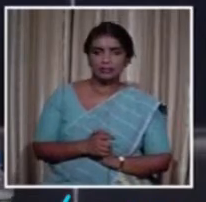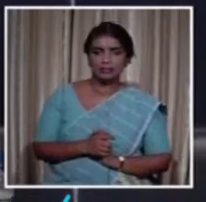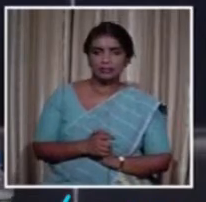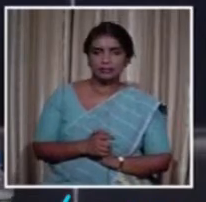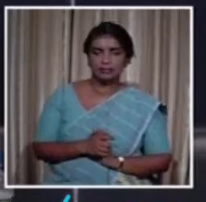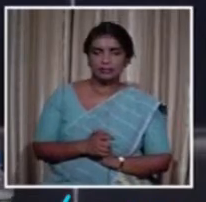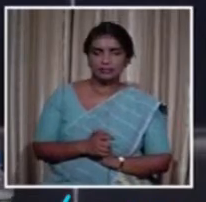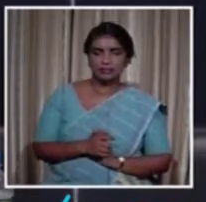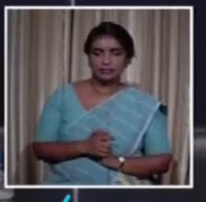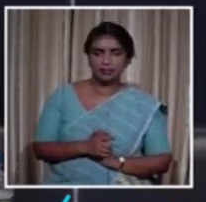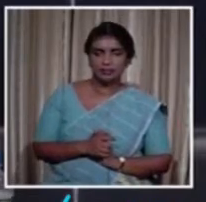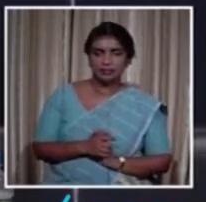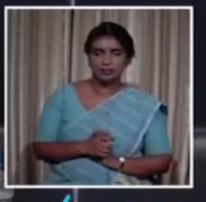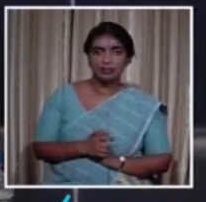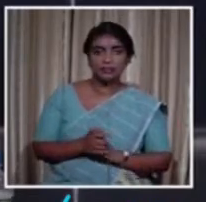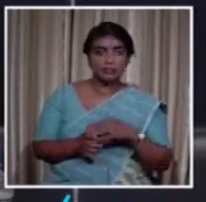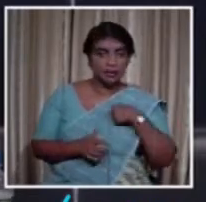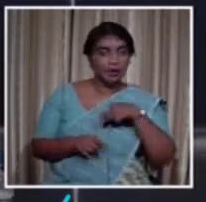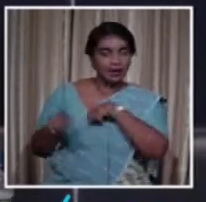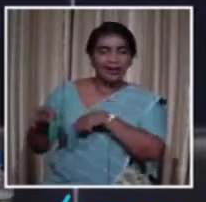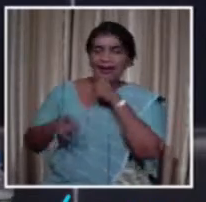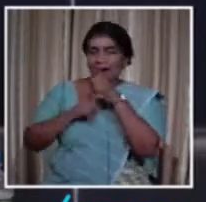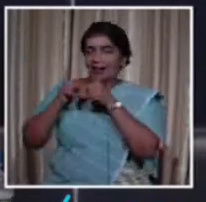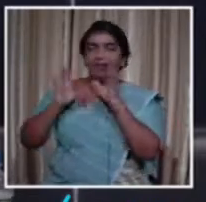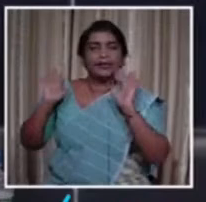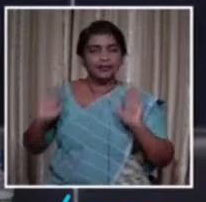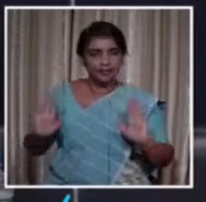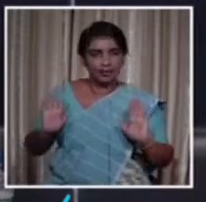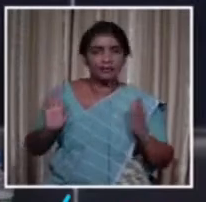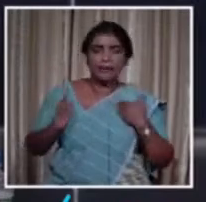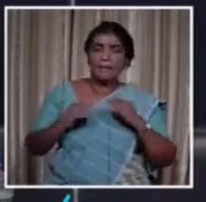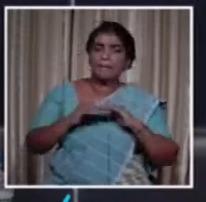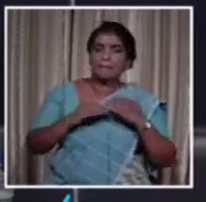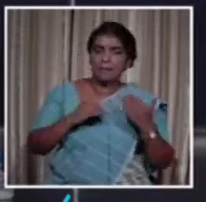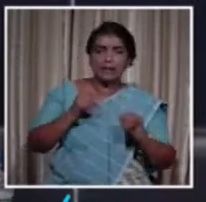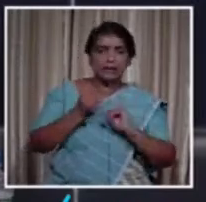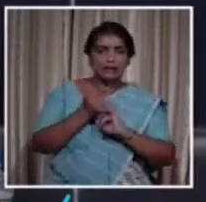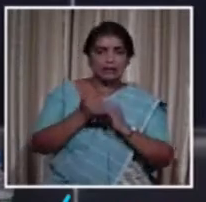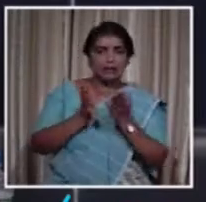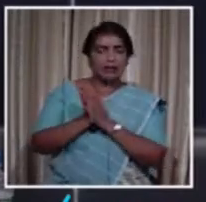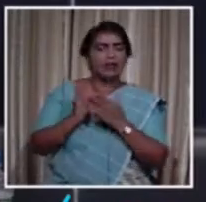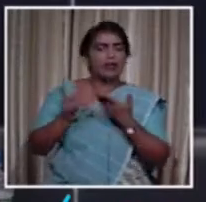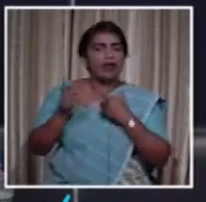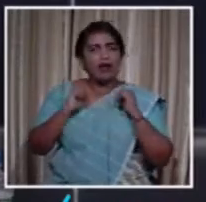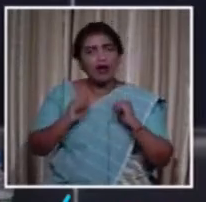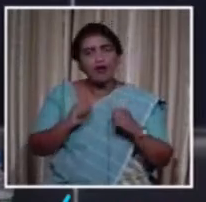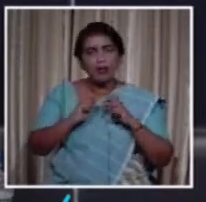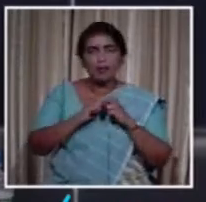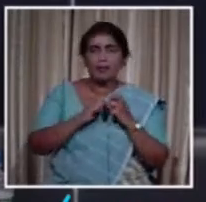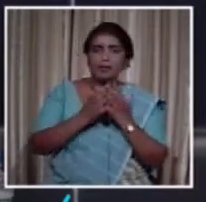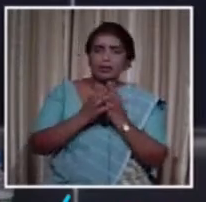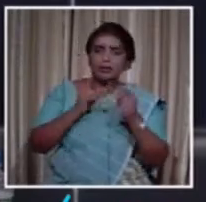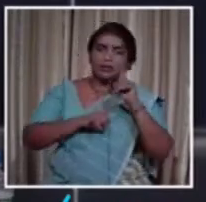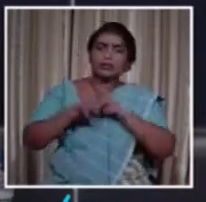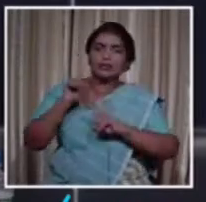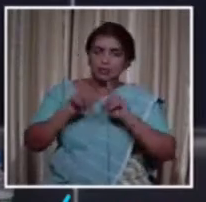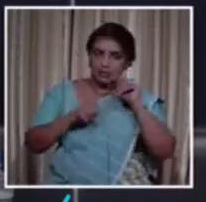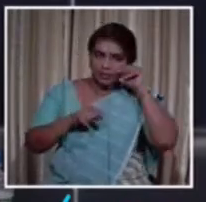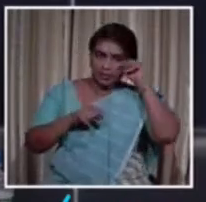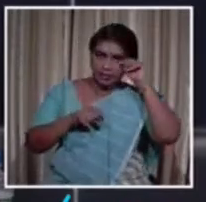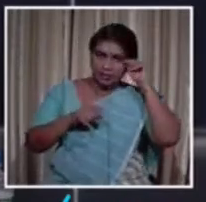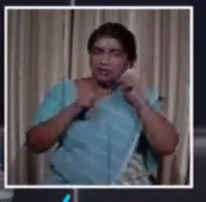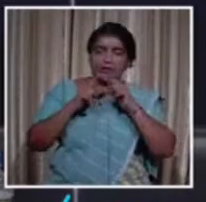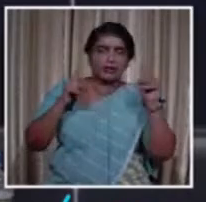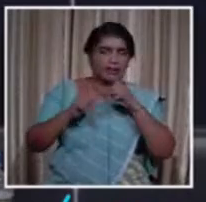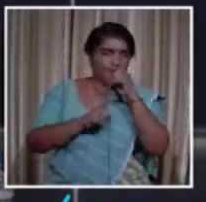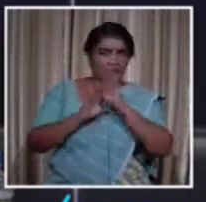මම මෙතන කතා කරා විතරයි ඒ වගේම ඊට පස්සේ ශ්‍රීධරන් මන්ත අපි ඔක්කොම කොහොමද මේක විසඳන්නේ කියලා කතා කරා ඊට වඩා මම